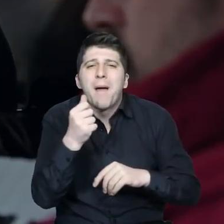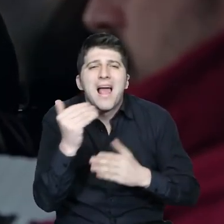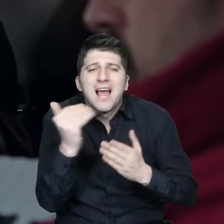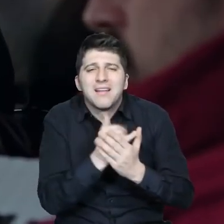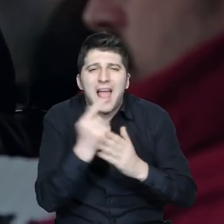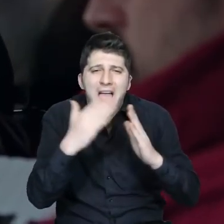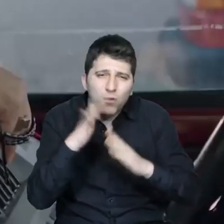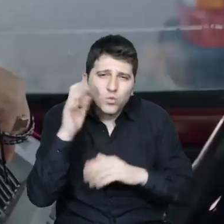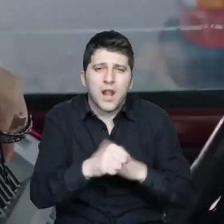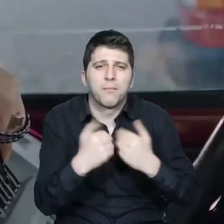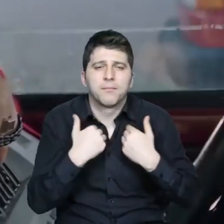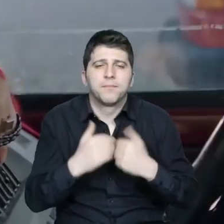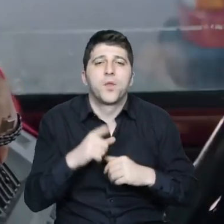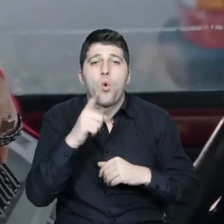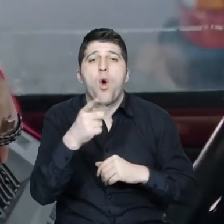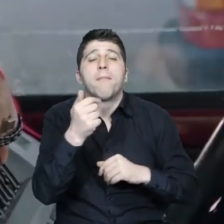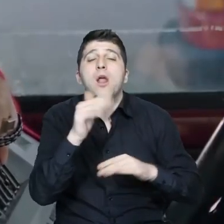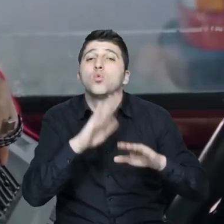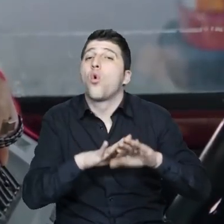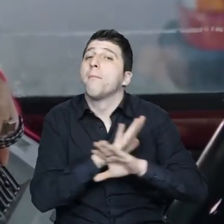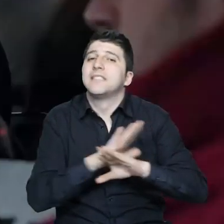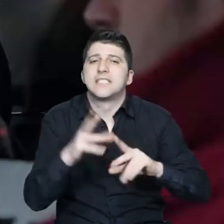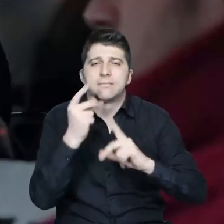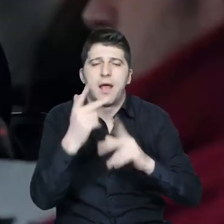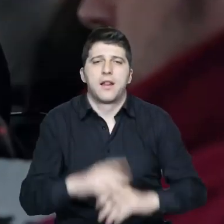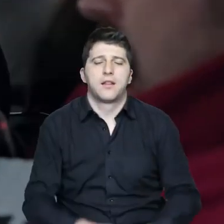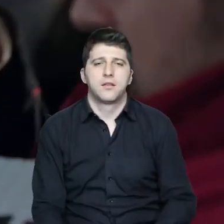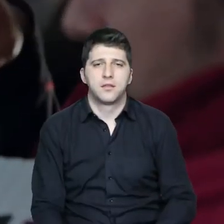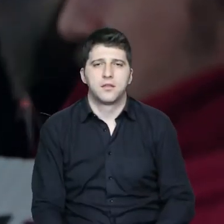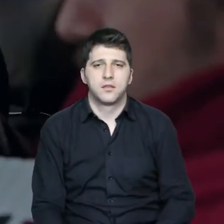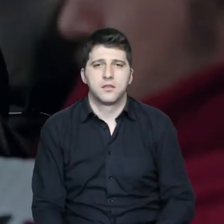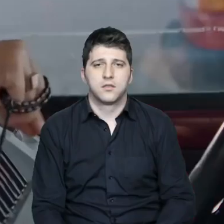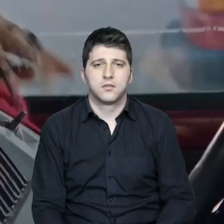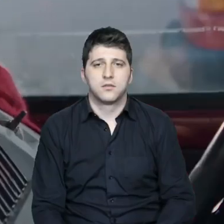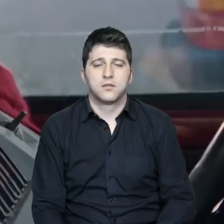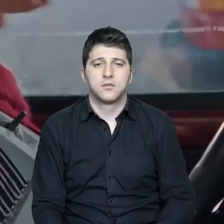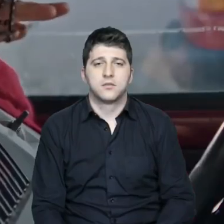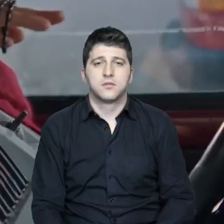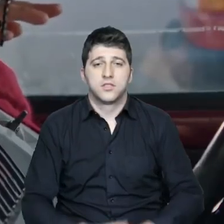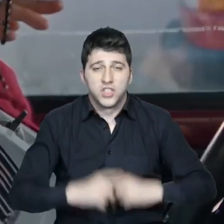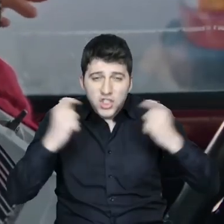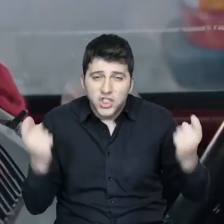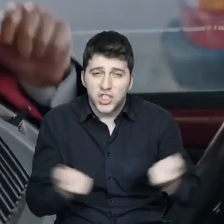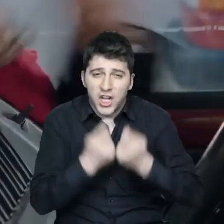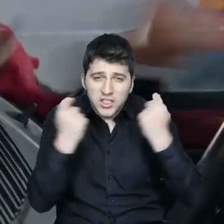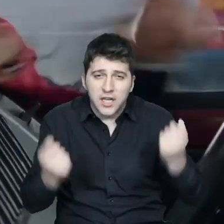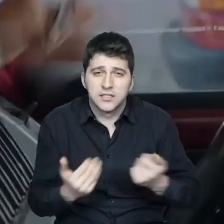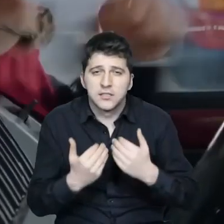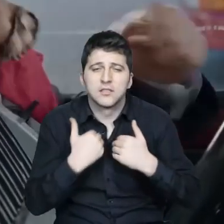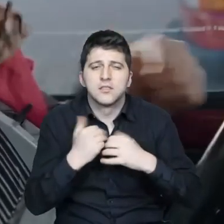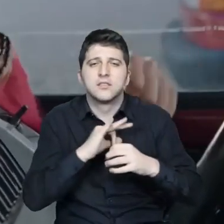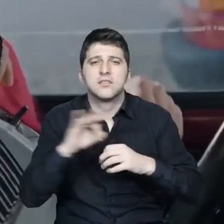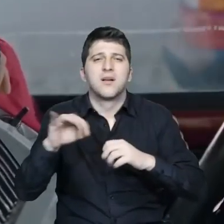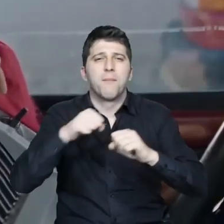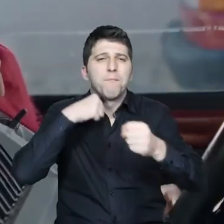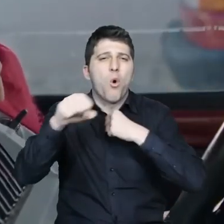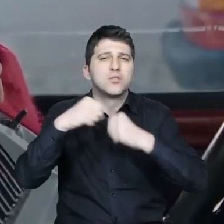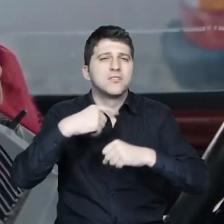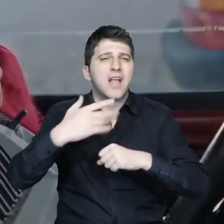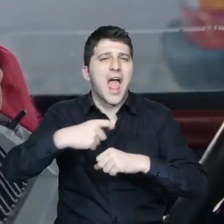kendimize bir ev tutalım ya. O paraya dokunmayacağız İsmail. Arı gibi çalışacağız. Kelebek gibi sokacağız. Muhammed Ali şekli